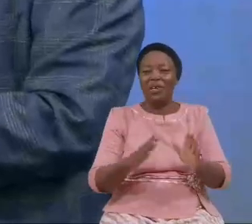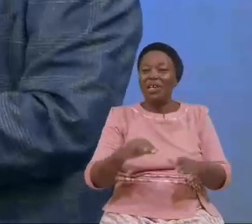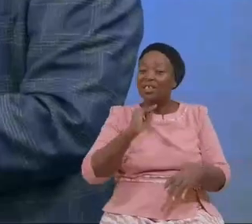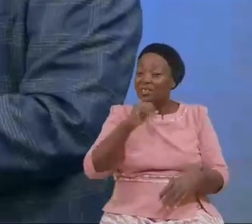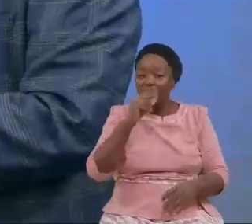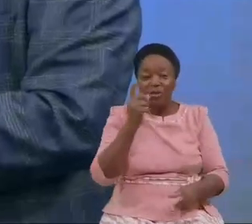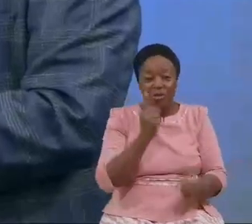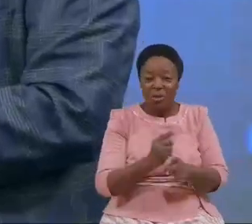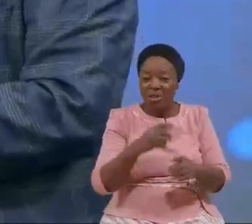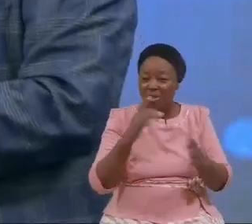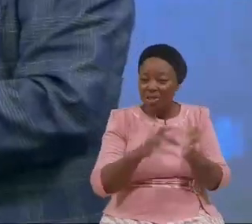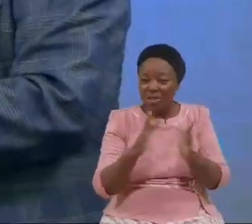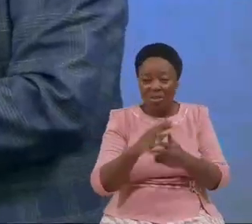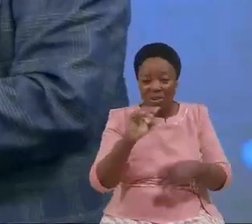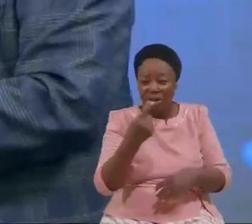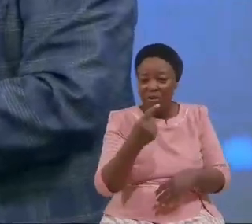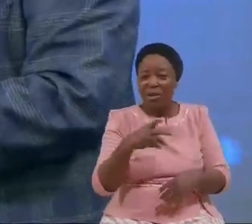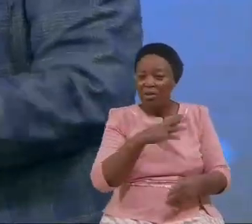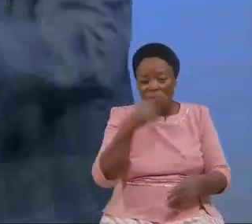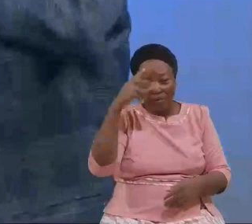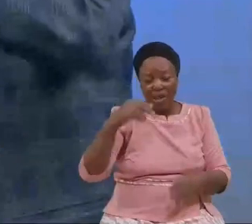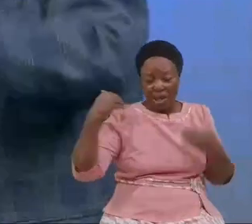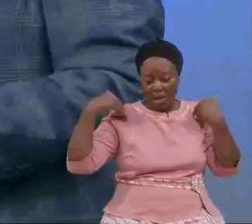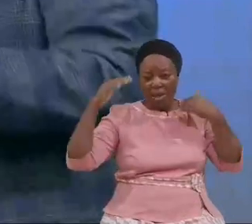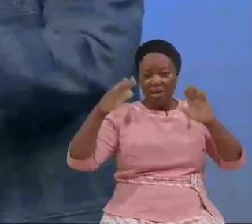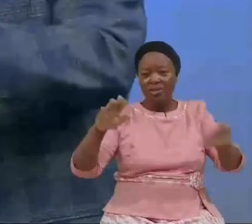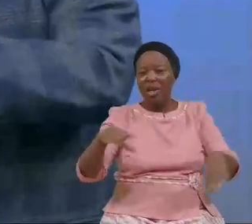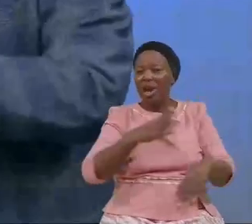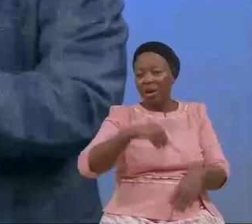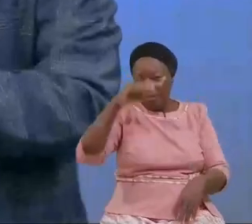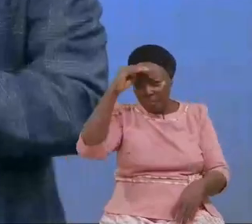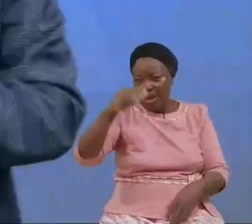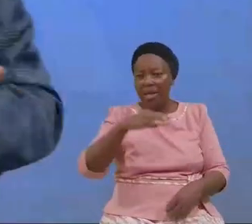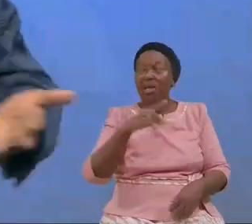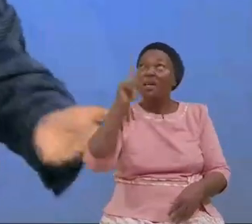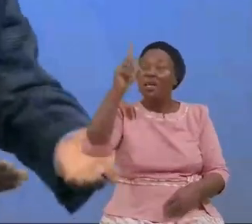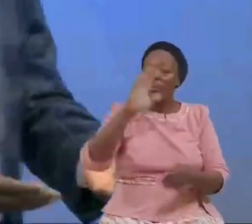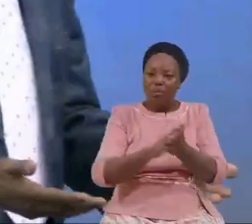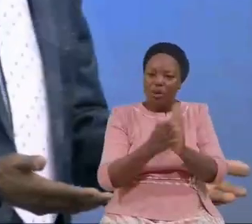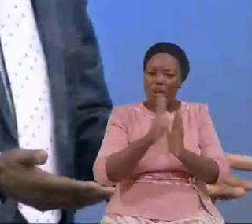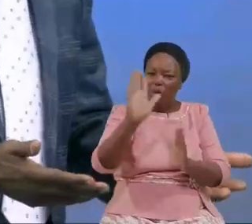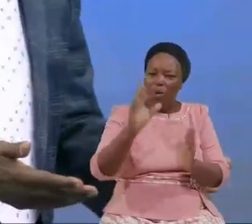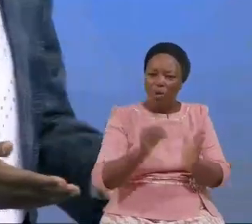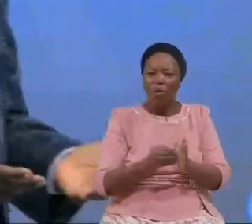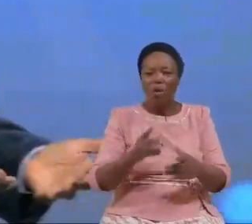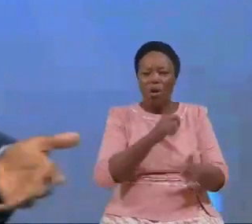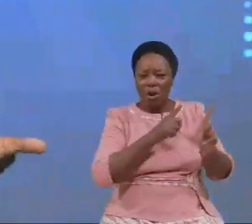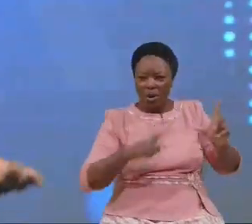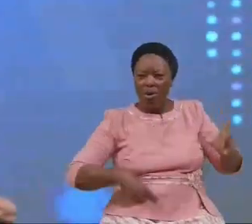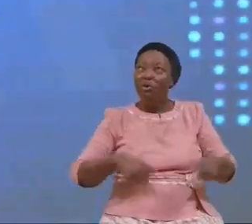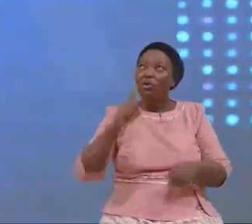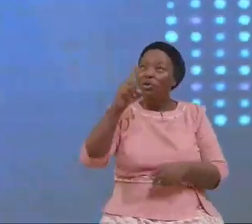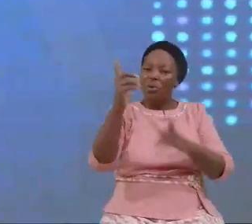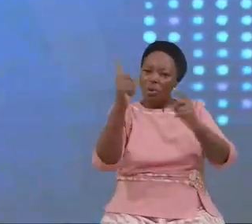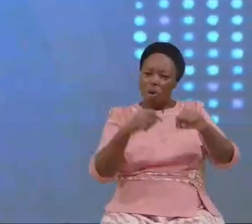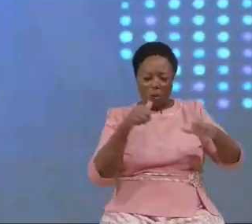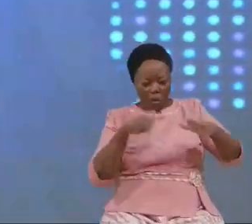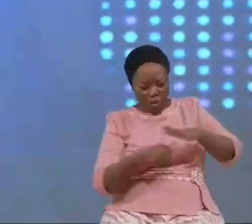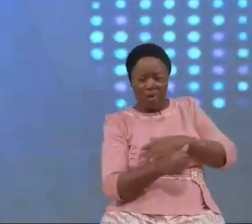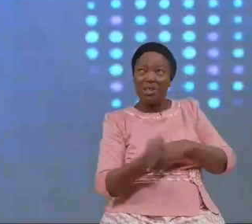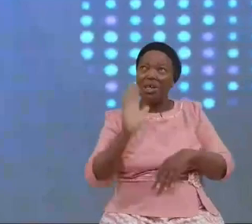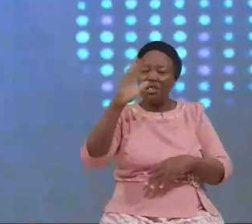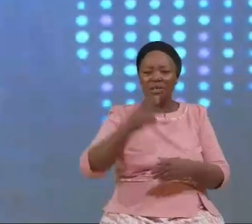seul pour les anges et les hommes et devient ton Seigneur tu viens sous son contrôle